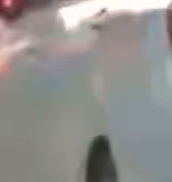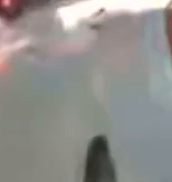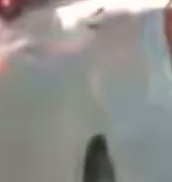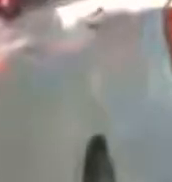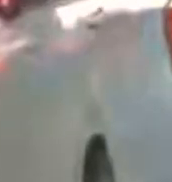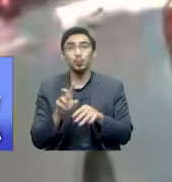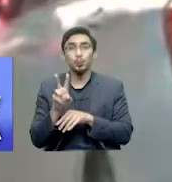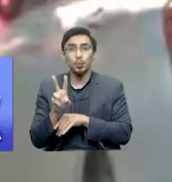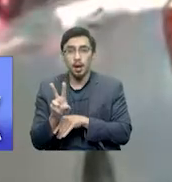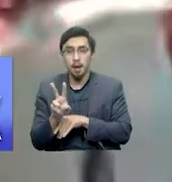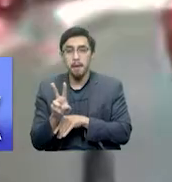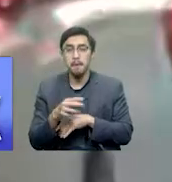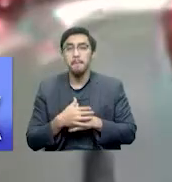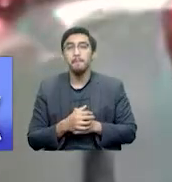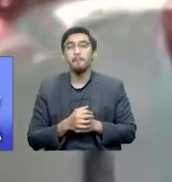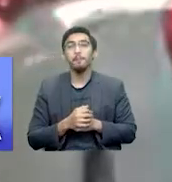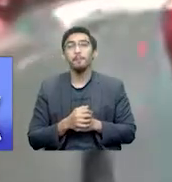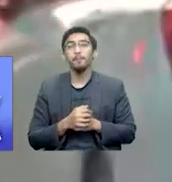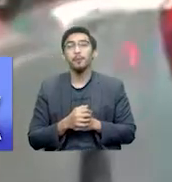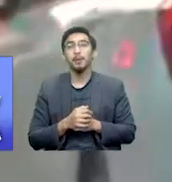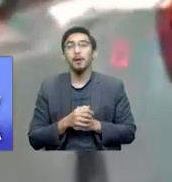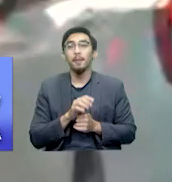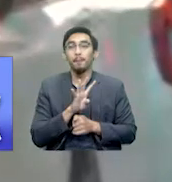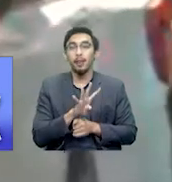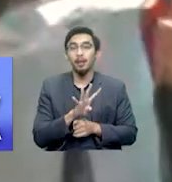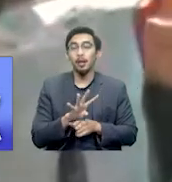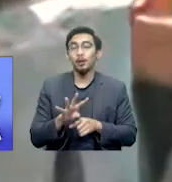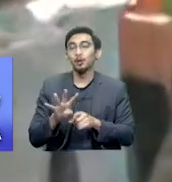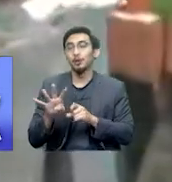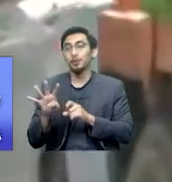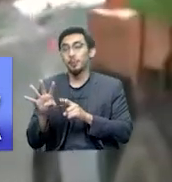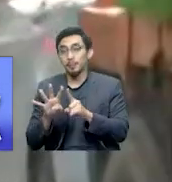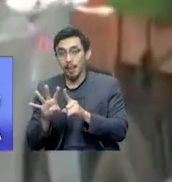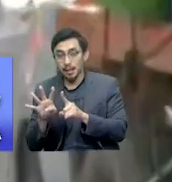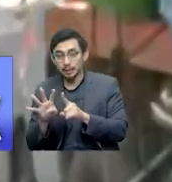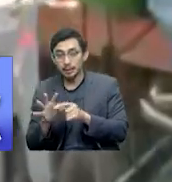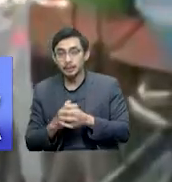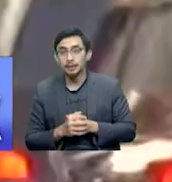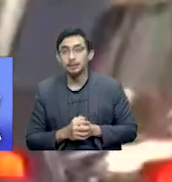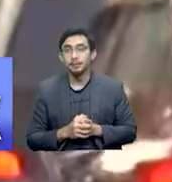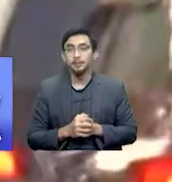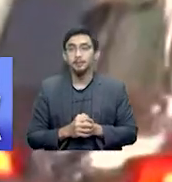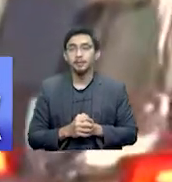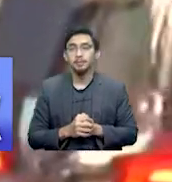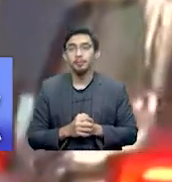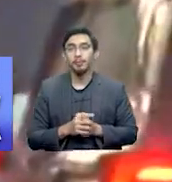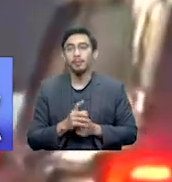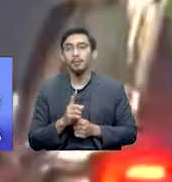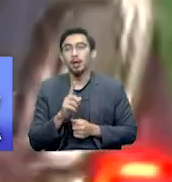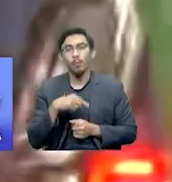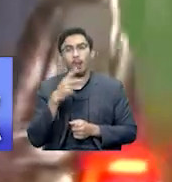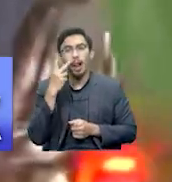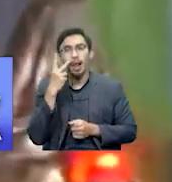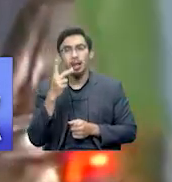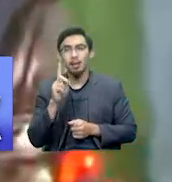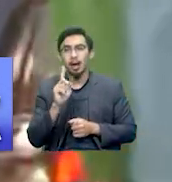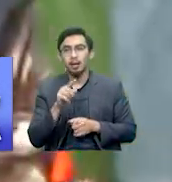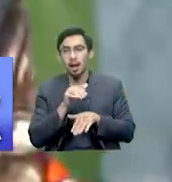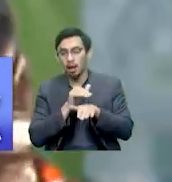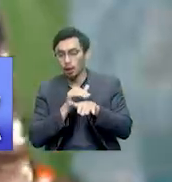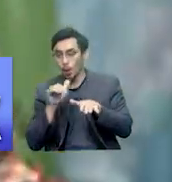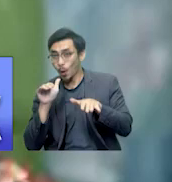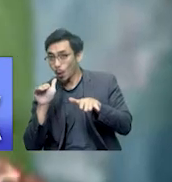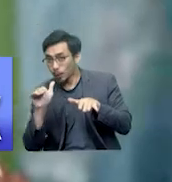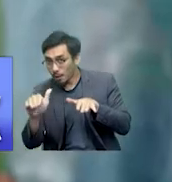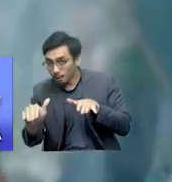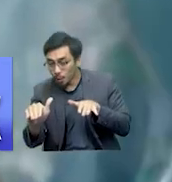kilometer 414, dan yang kedua sudah diberlakukan sistem kontraflow. Ini berlaku dari kilometer 36 hingga 70,